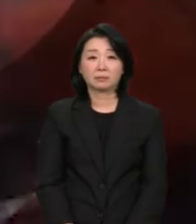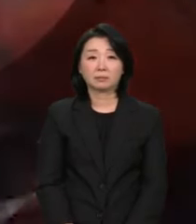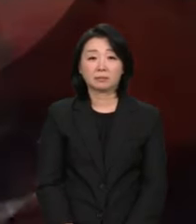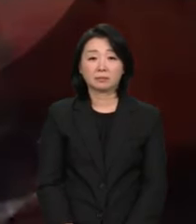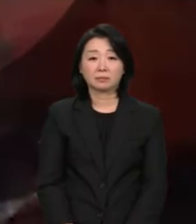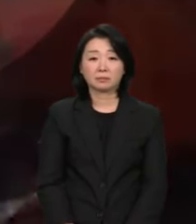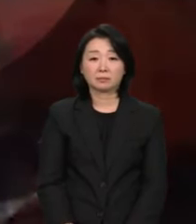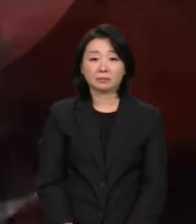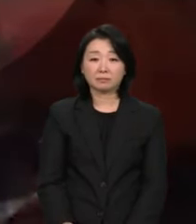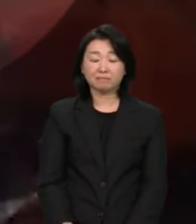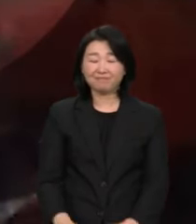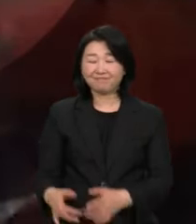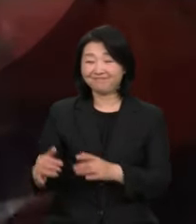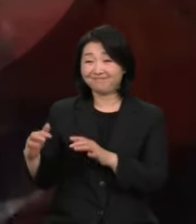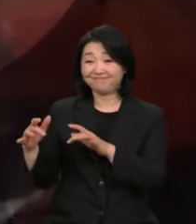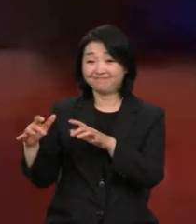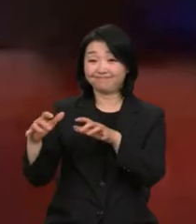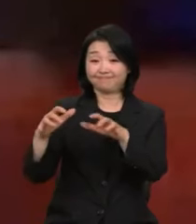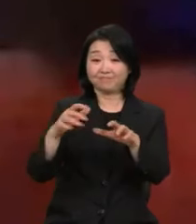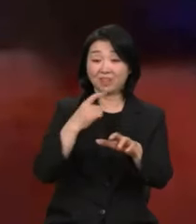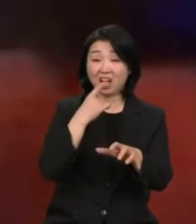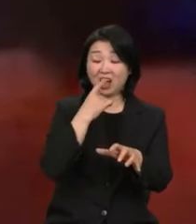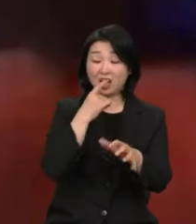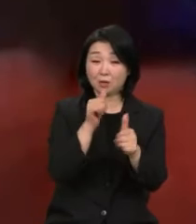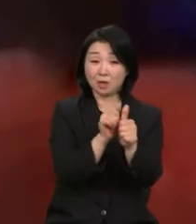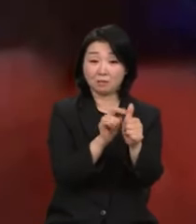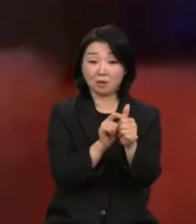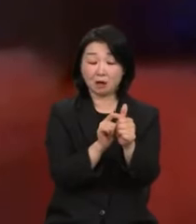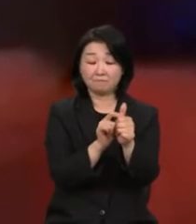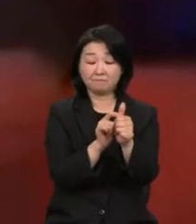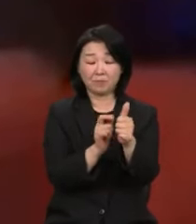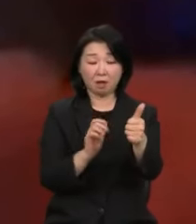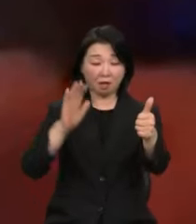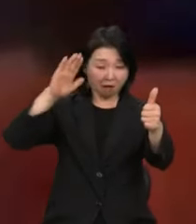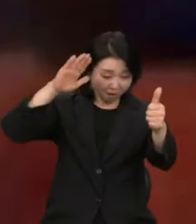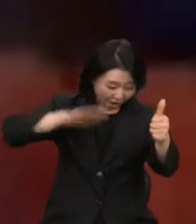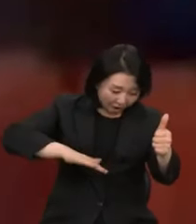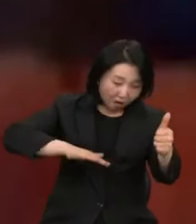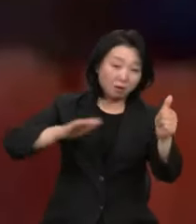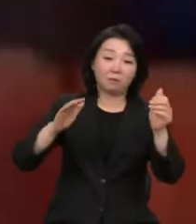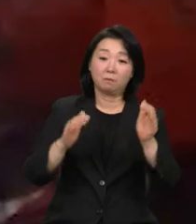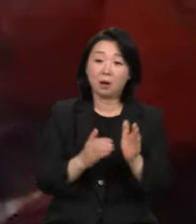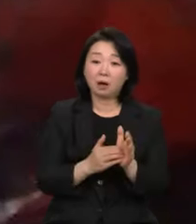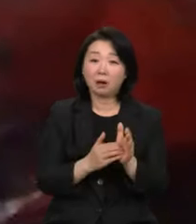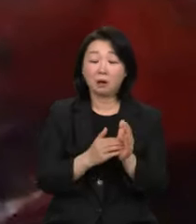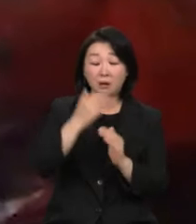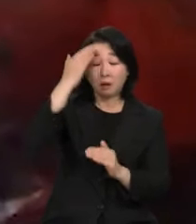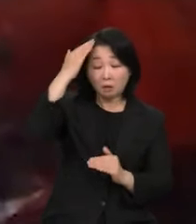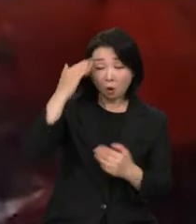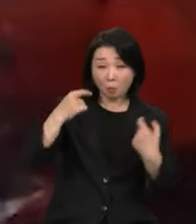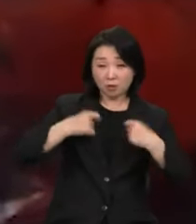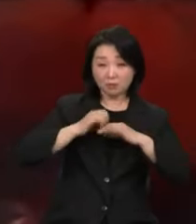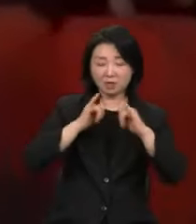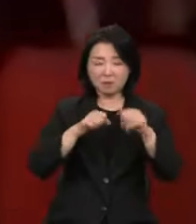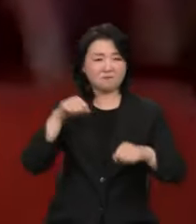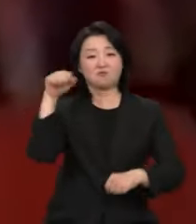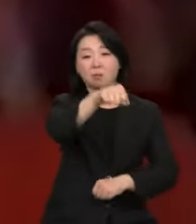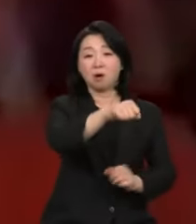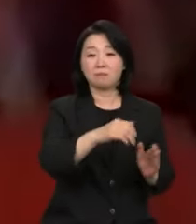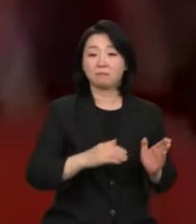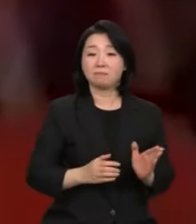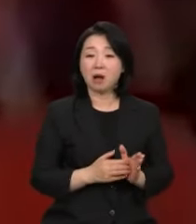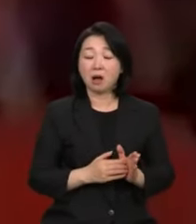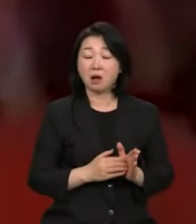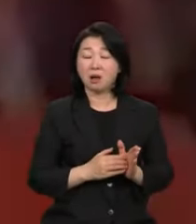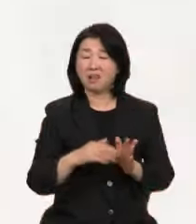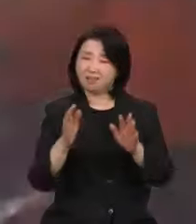한 무리를 이끌고 나타난 흰옷 남성, 90도 인사를 받습니다. 남성은 검은 옷 입은 사람에게 주먹을 날리고 무리도